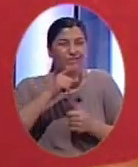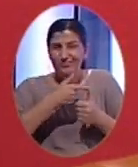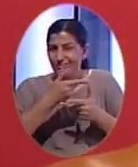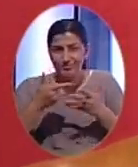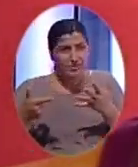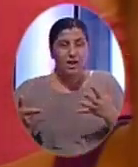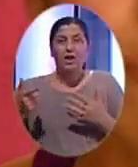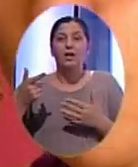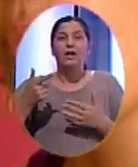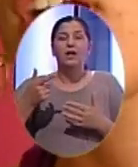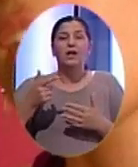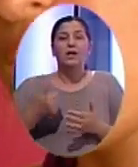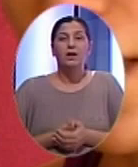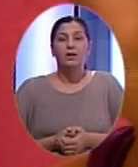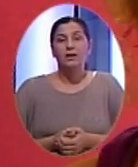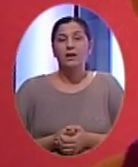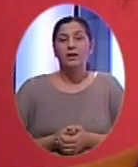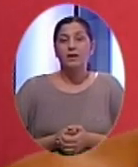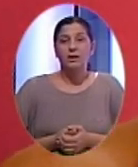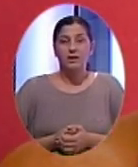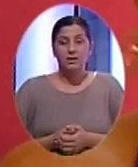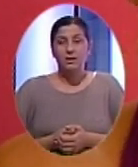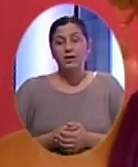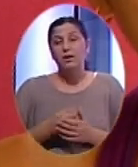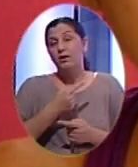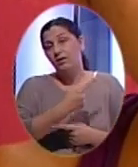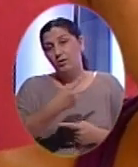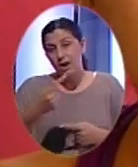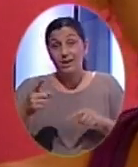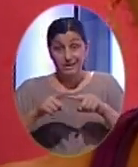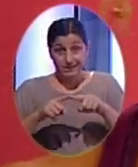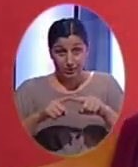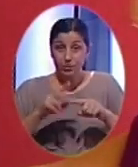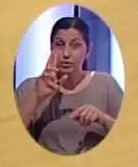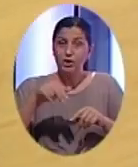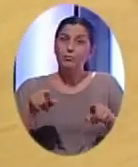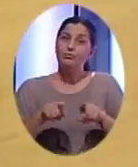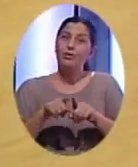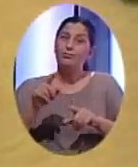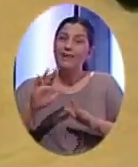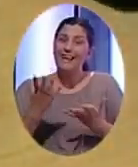בולריה, פרוקה, ולכל סגנון יש תבנית.